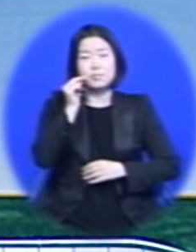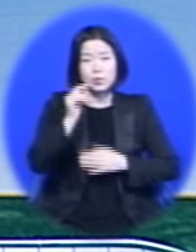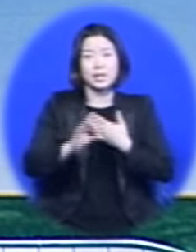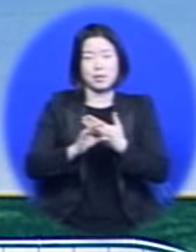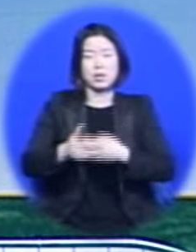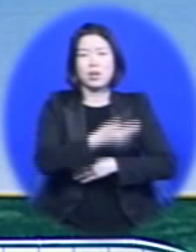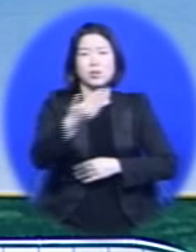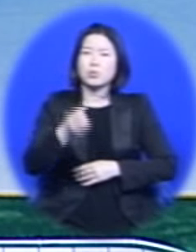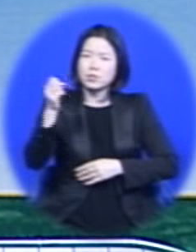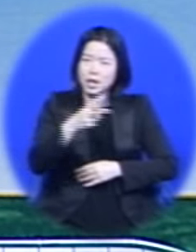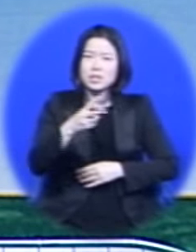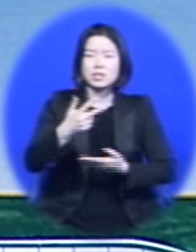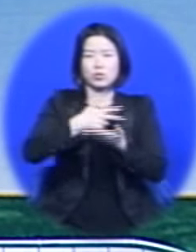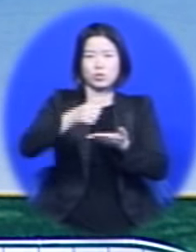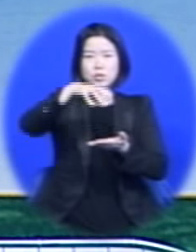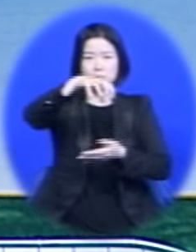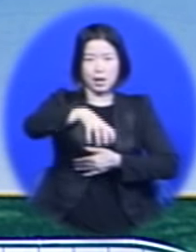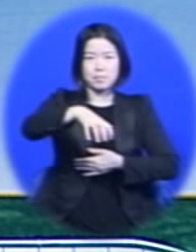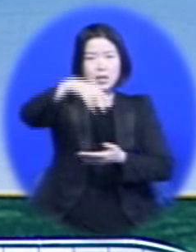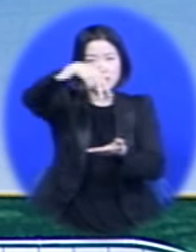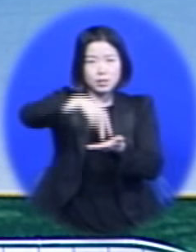여러분은 다시 주님 앞에 서야 됩니다.